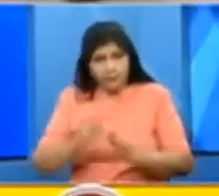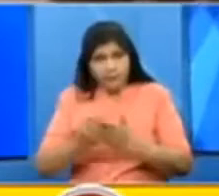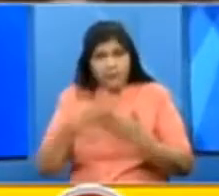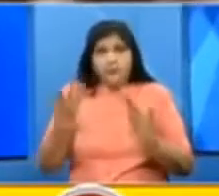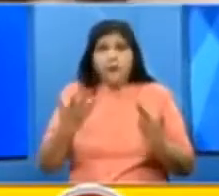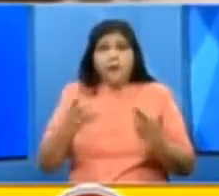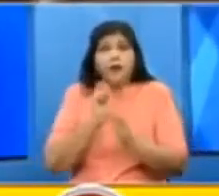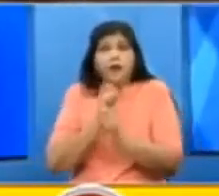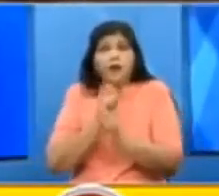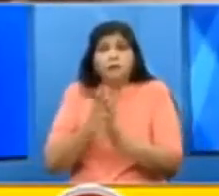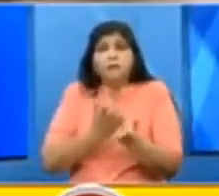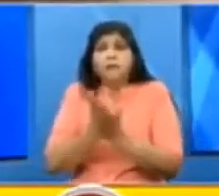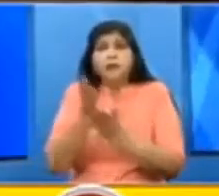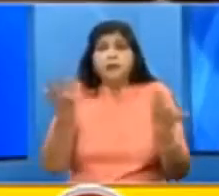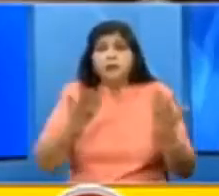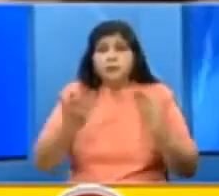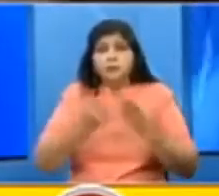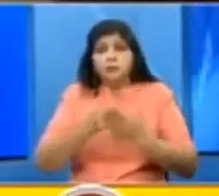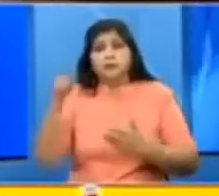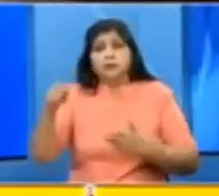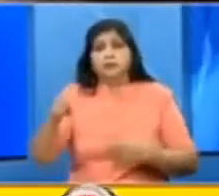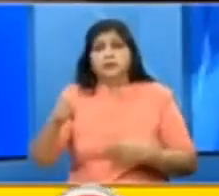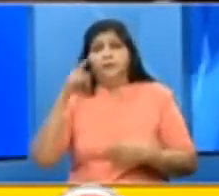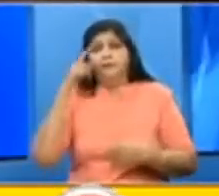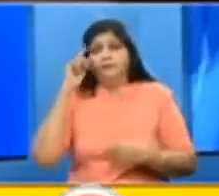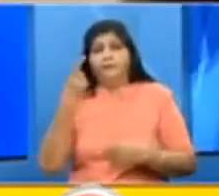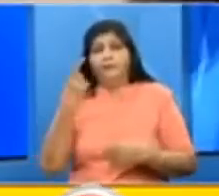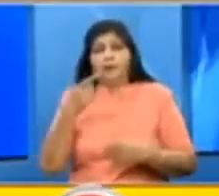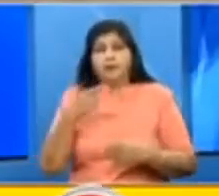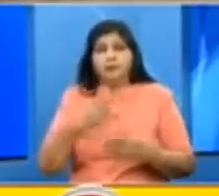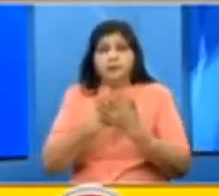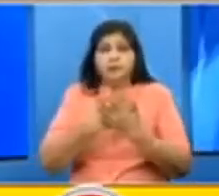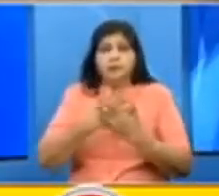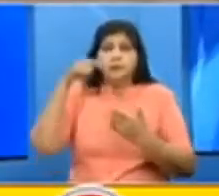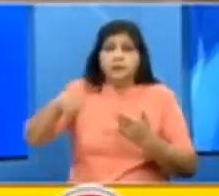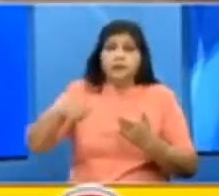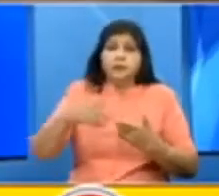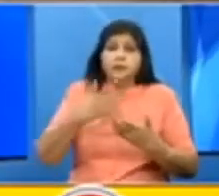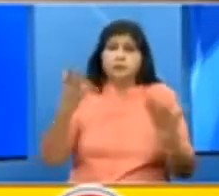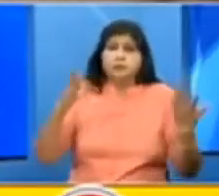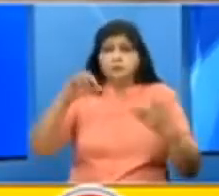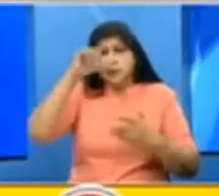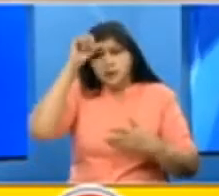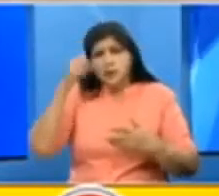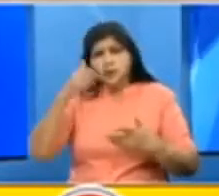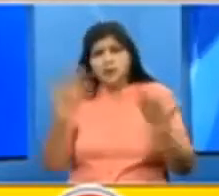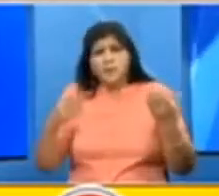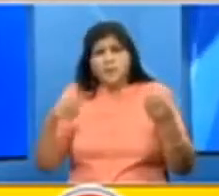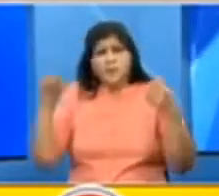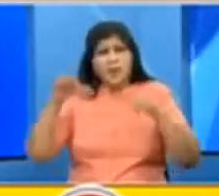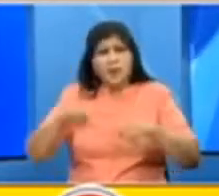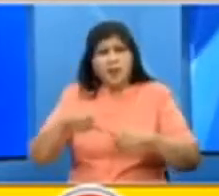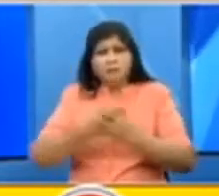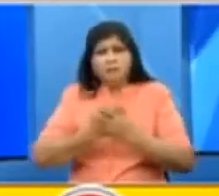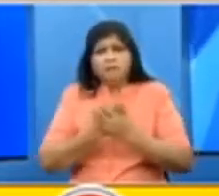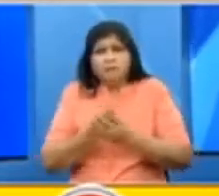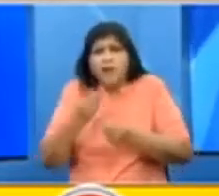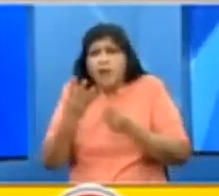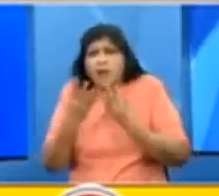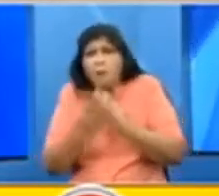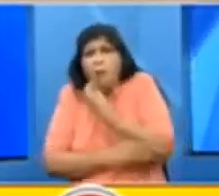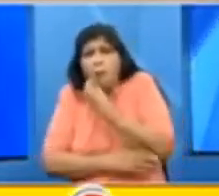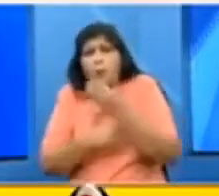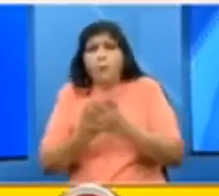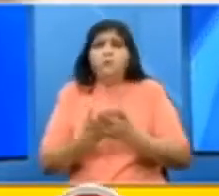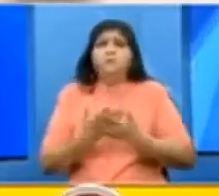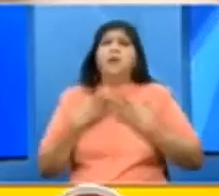क्या करना क्या न करना, तो उसे भारत के सबसे गरीब और असहाय व्यक्ति के बारे में सोचना